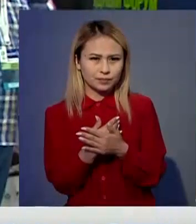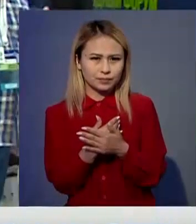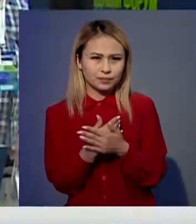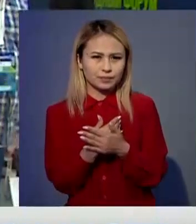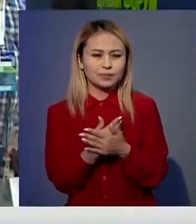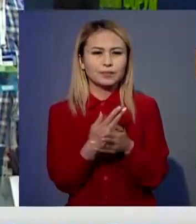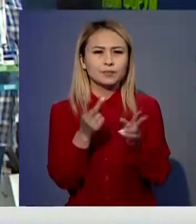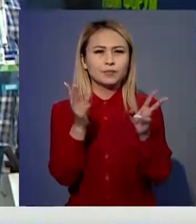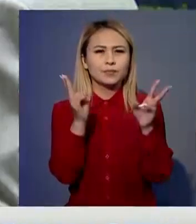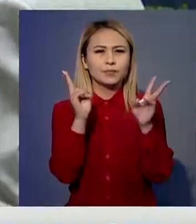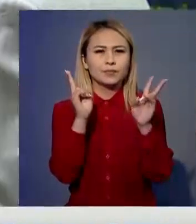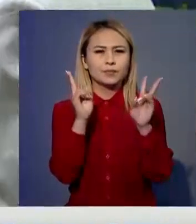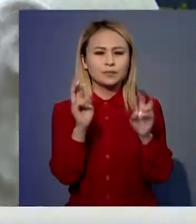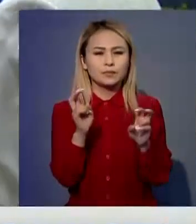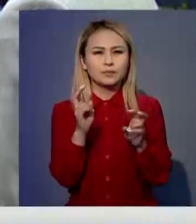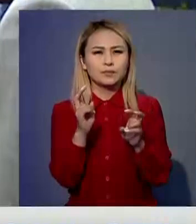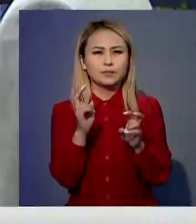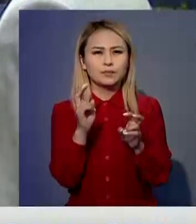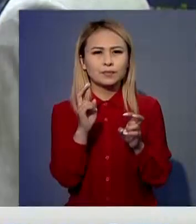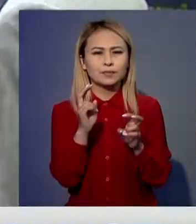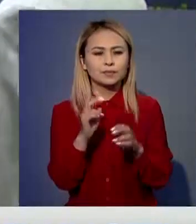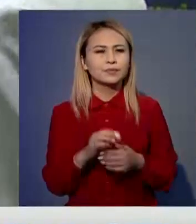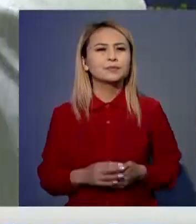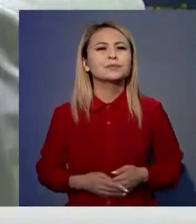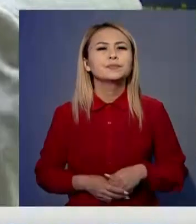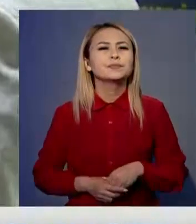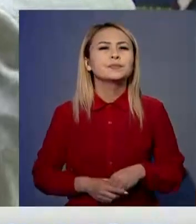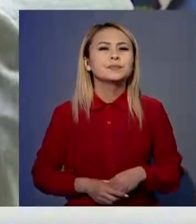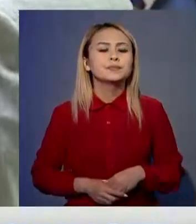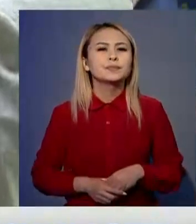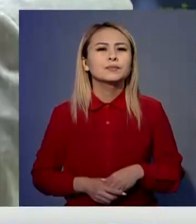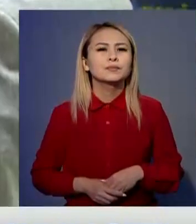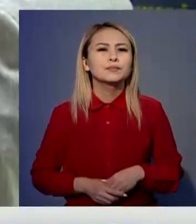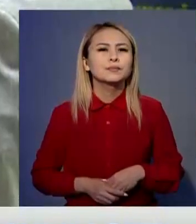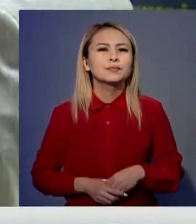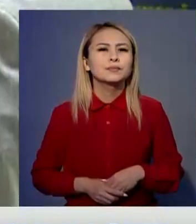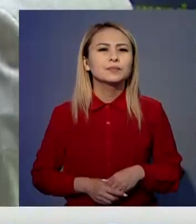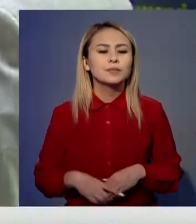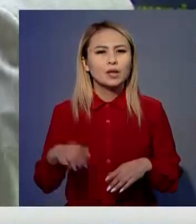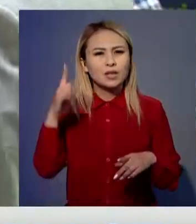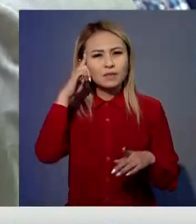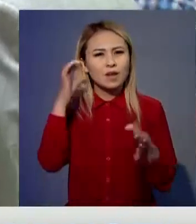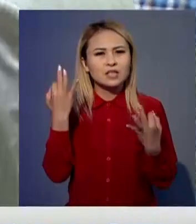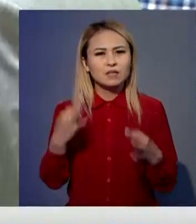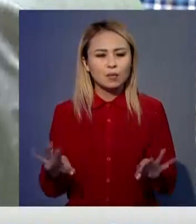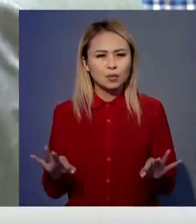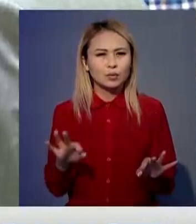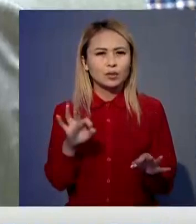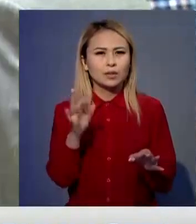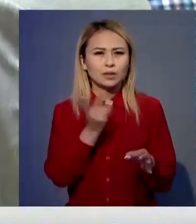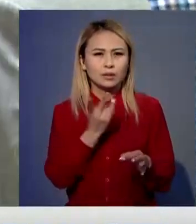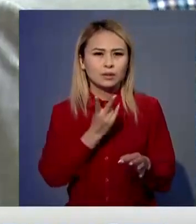іздеріне арна ашу. Біз енді тәуелсіз мемлекет, біз тәуелсіз ойлаймын және тәуелсіз жаза,